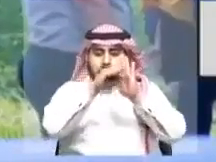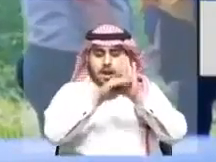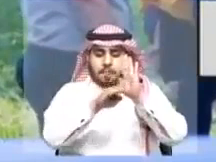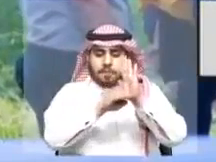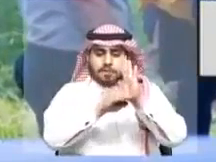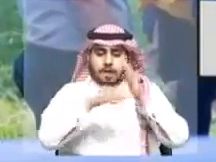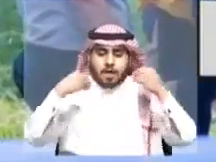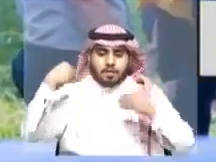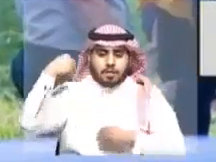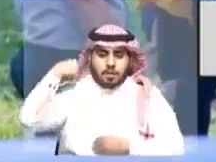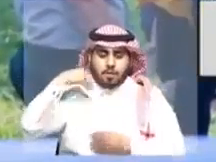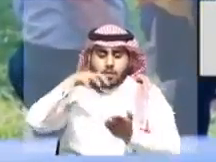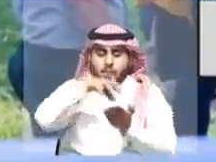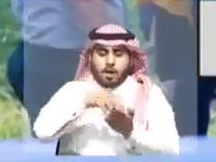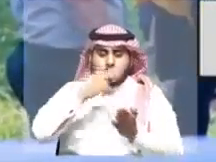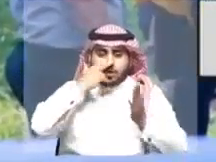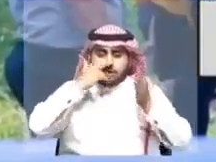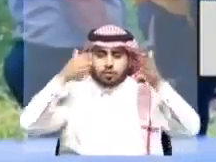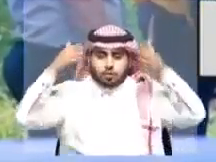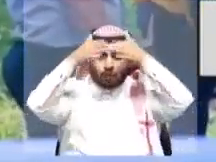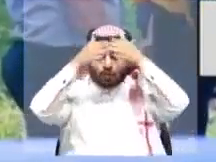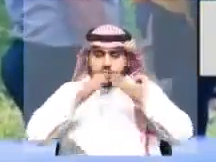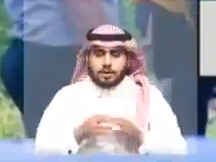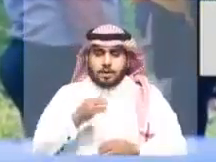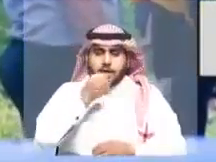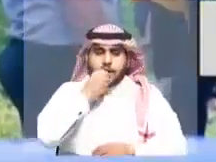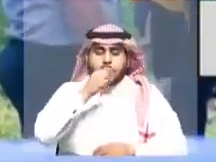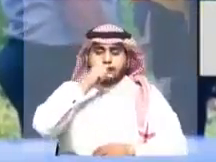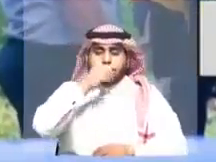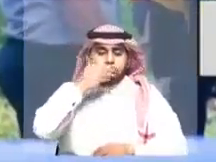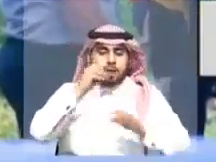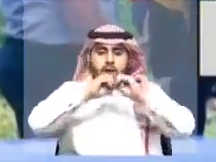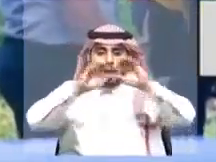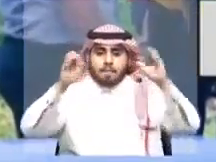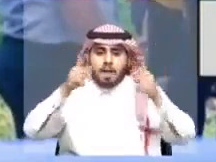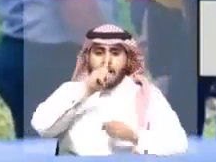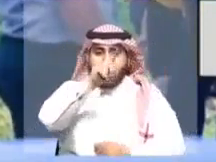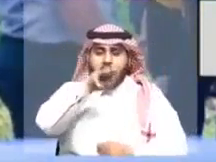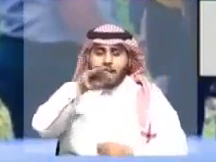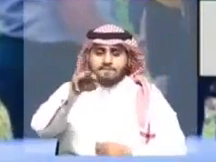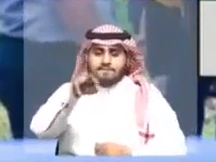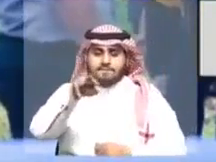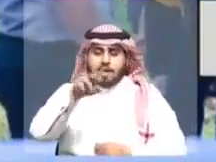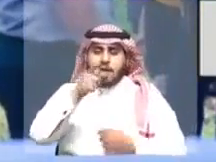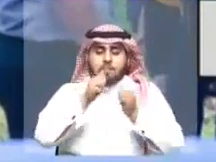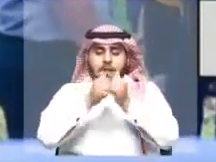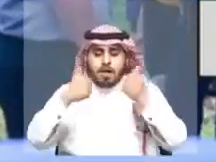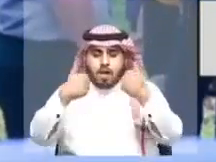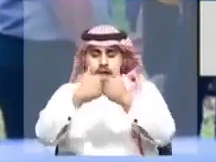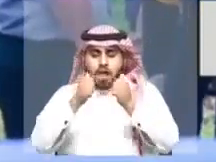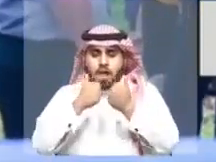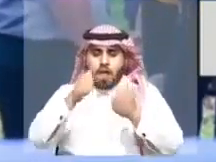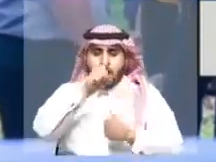برنامجه التطوعي الأول في أندونيسيا، وشمل التوزيع تقديم 1000 سلة غذائية تكفي لألف أسرة